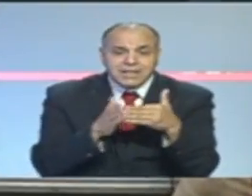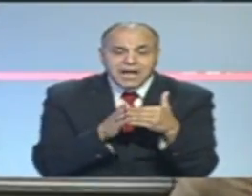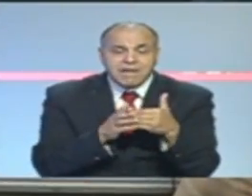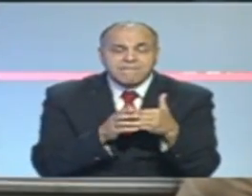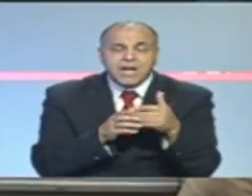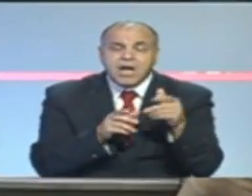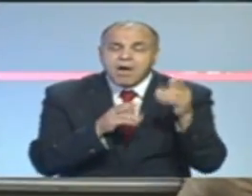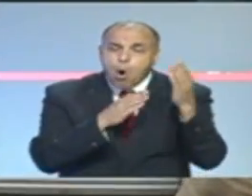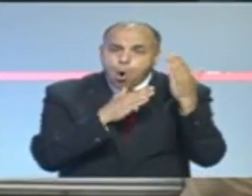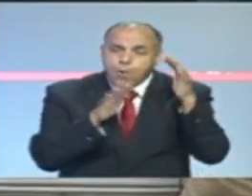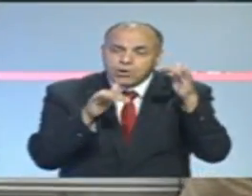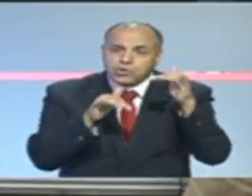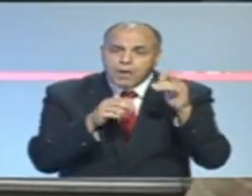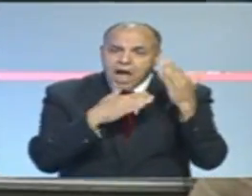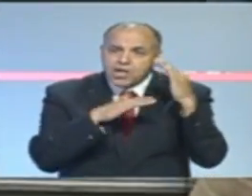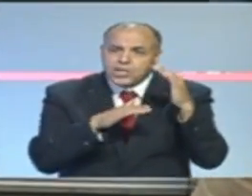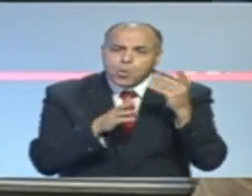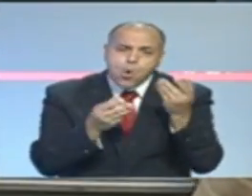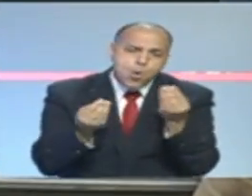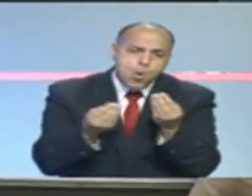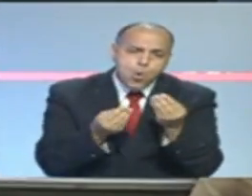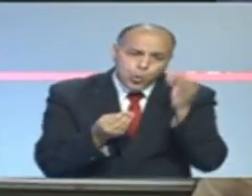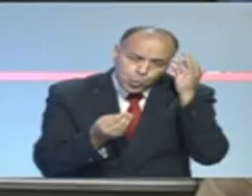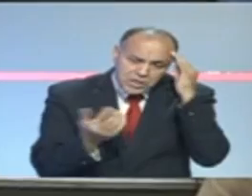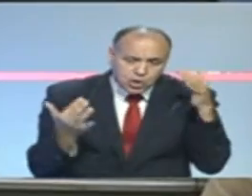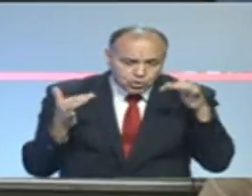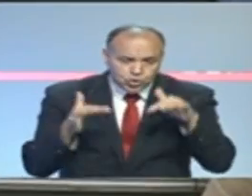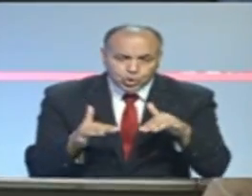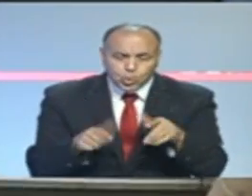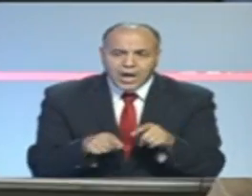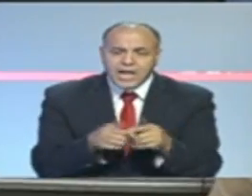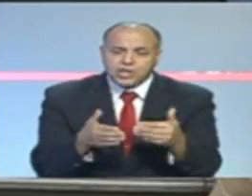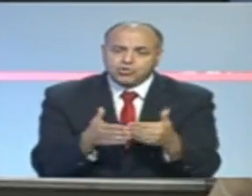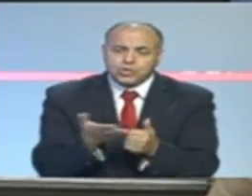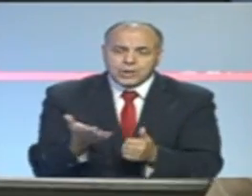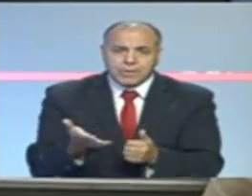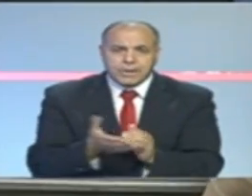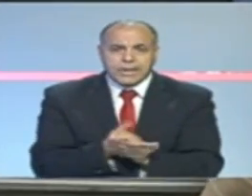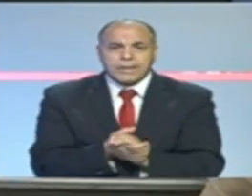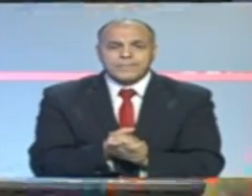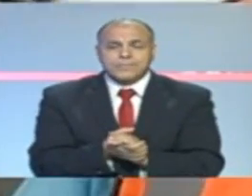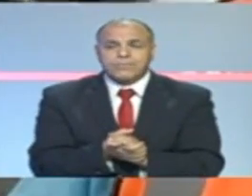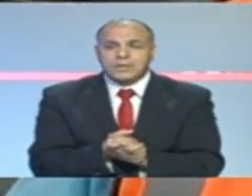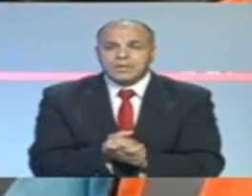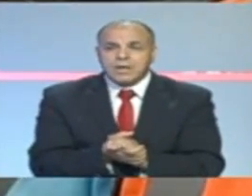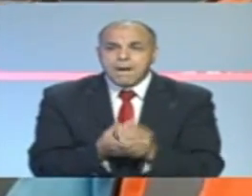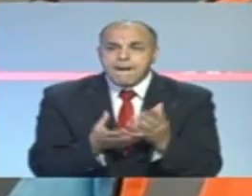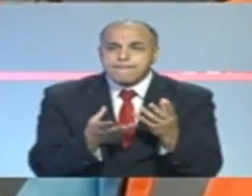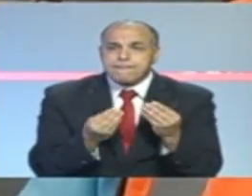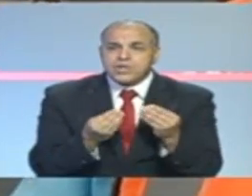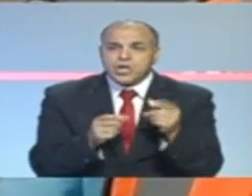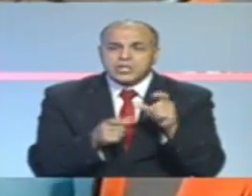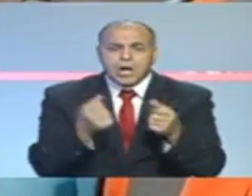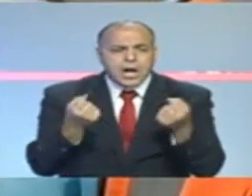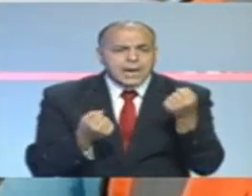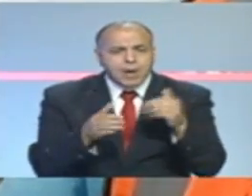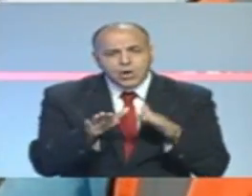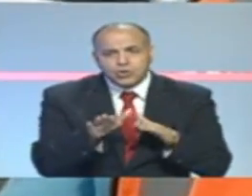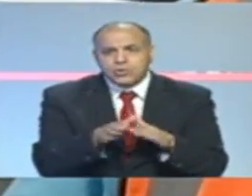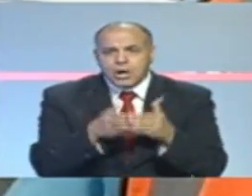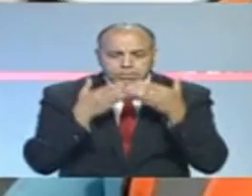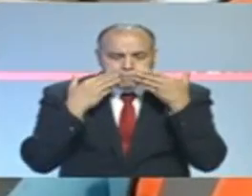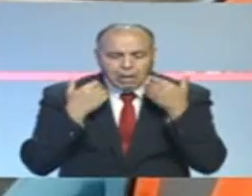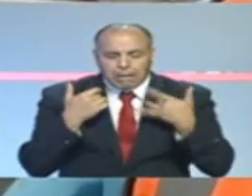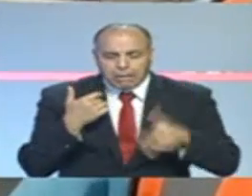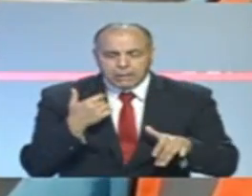زائر سواء أجانب أو من التونسيين اللي وافدين على جزيرة جربة. فما برشا ناس تو في الكلام ما تلبسش